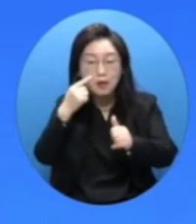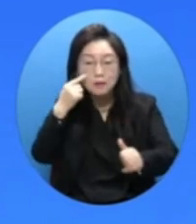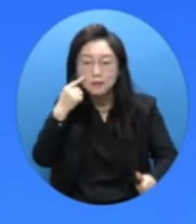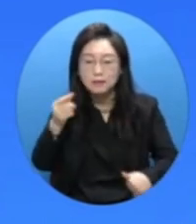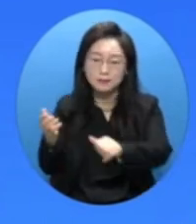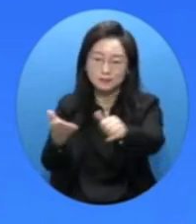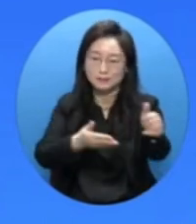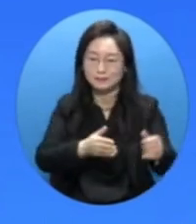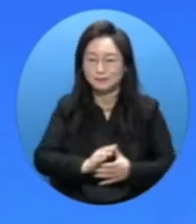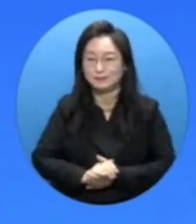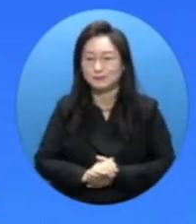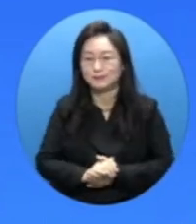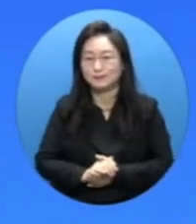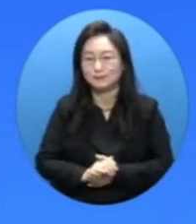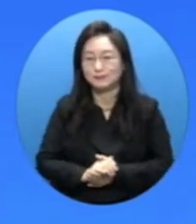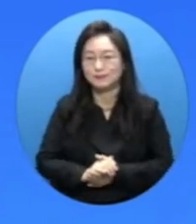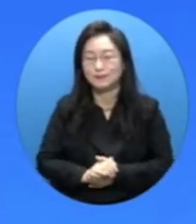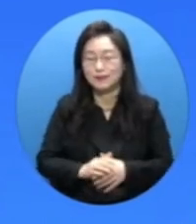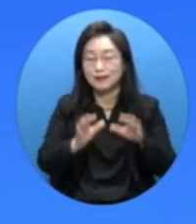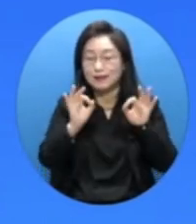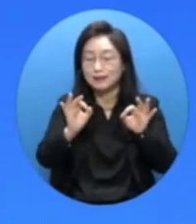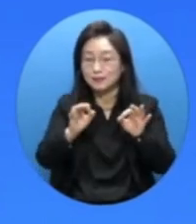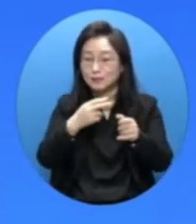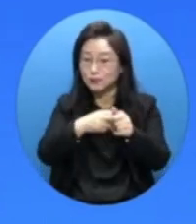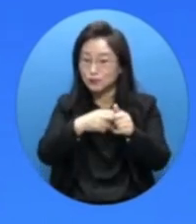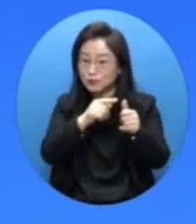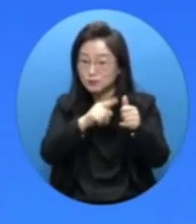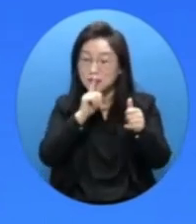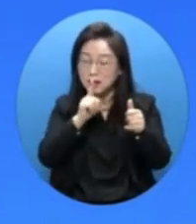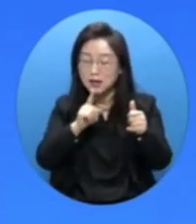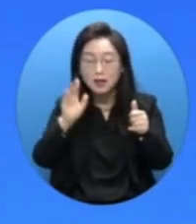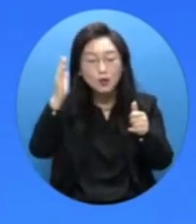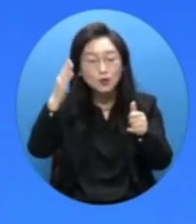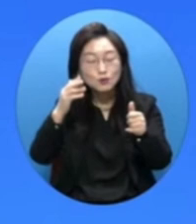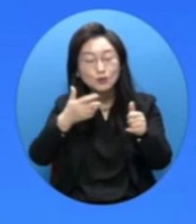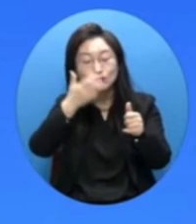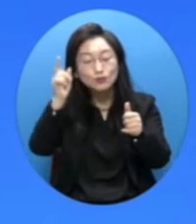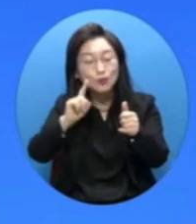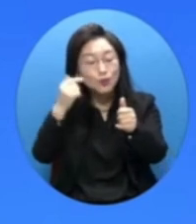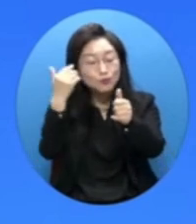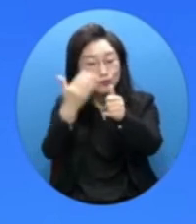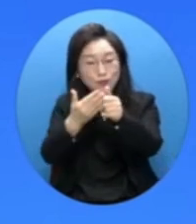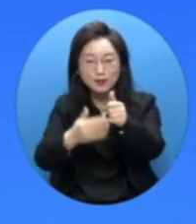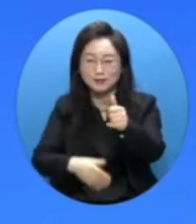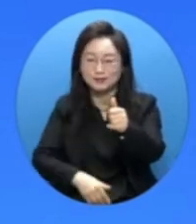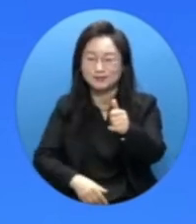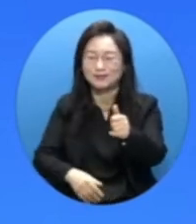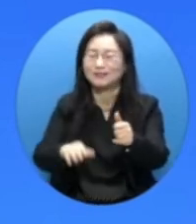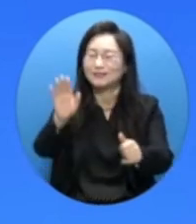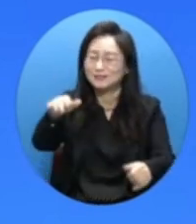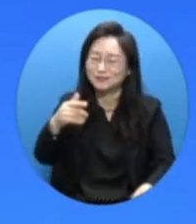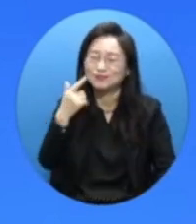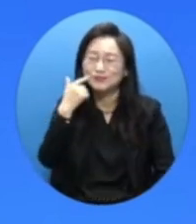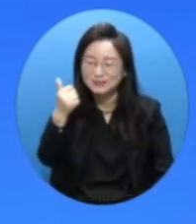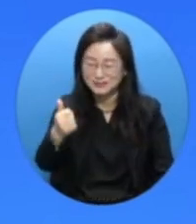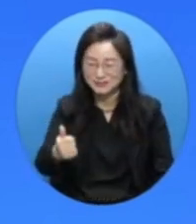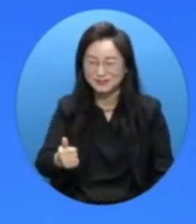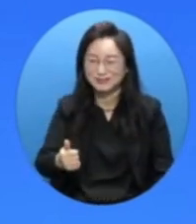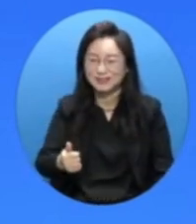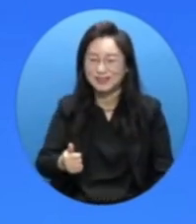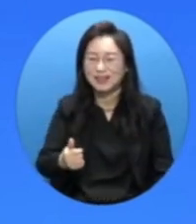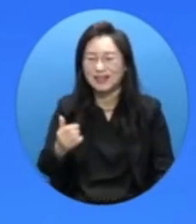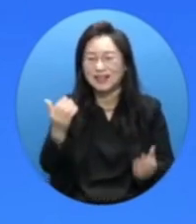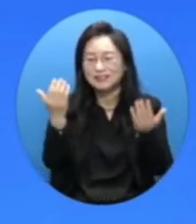꿈을 겁니다 김혜수 교수님한테 요즘 꿈이 무엇이냐 여쭤봤더니 목사님 취약